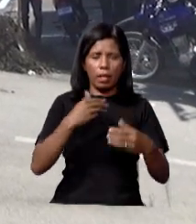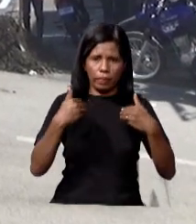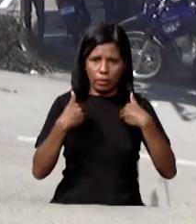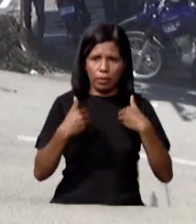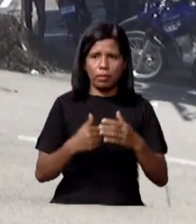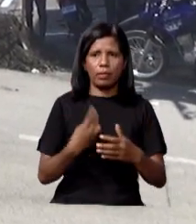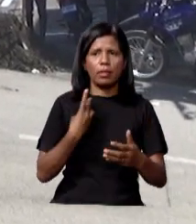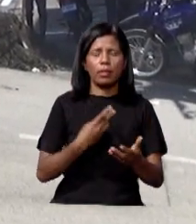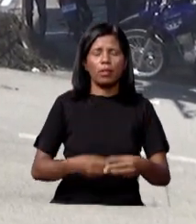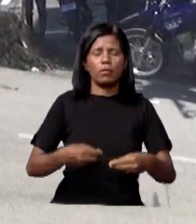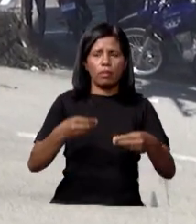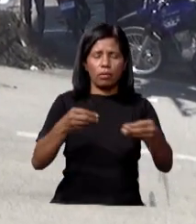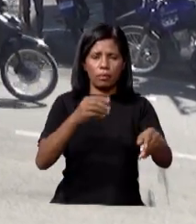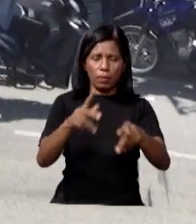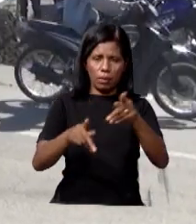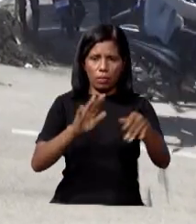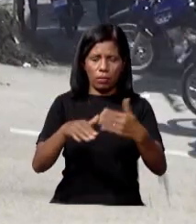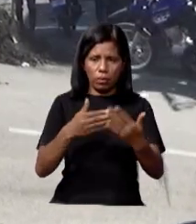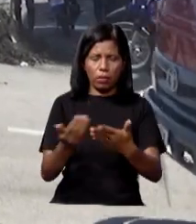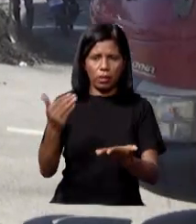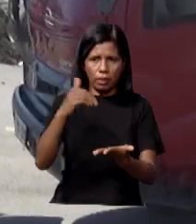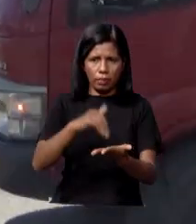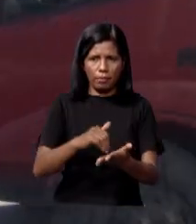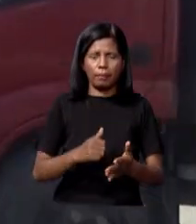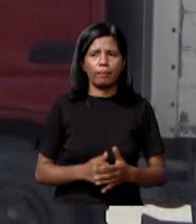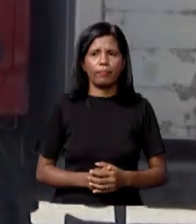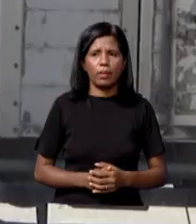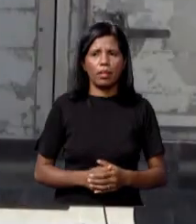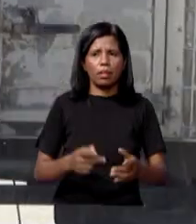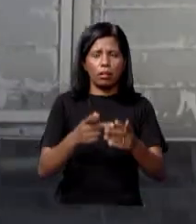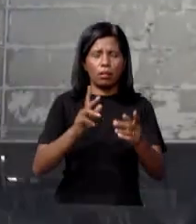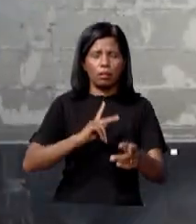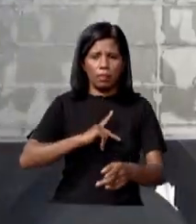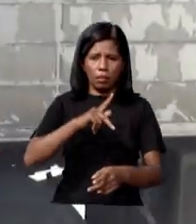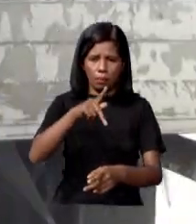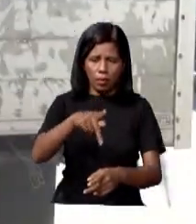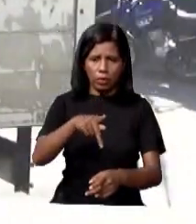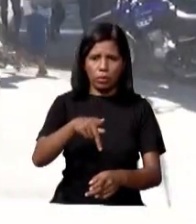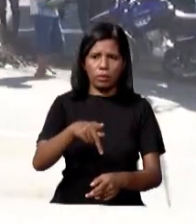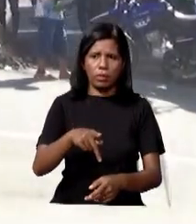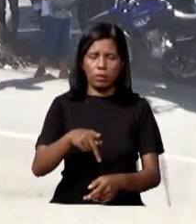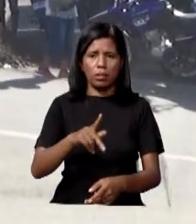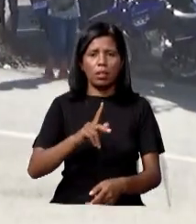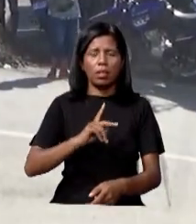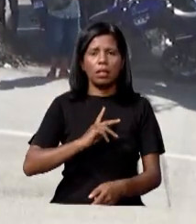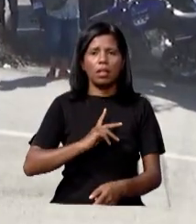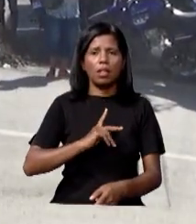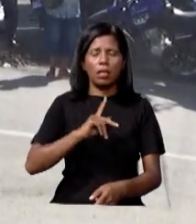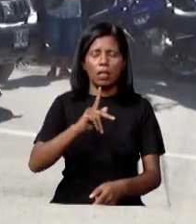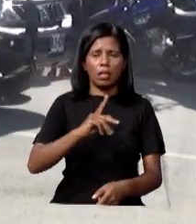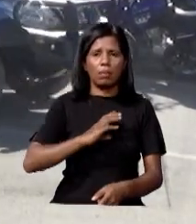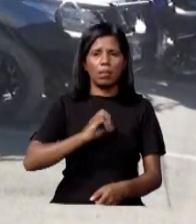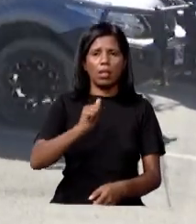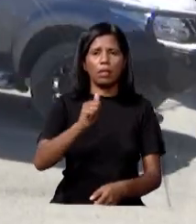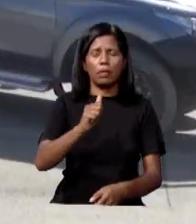itu distribusi file file itu nih kum dari sini. Iya area nih, ba area. Ini. Area Palpasu, Kampu Alo, Aitara